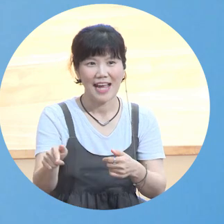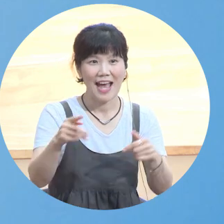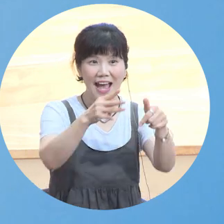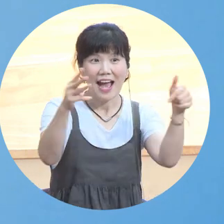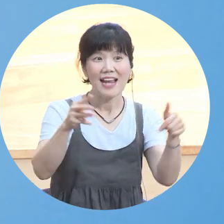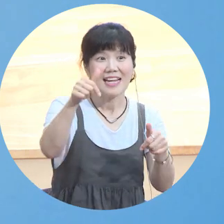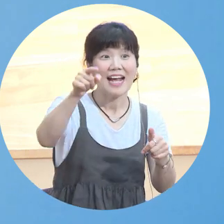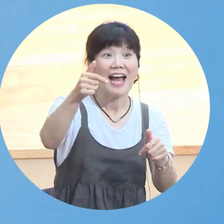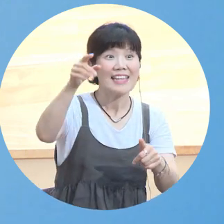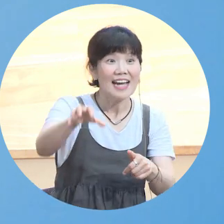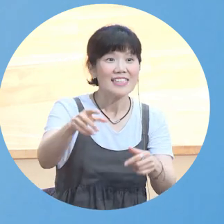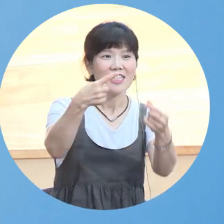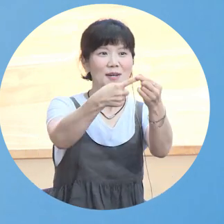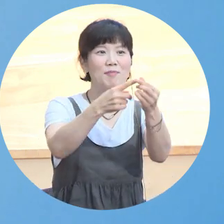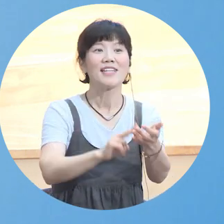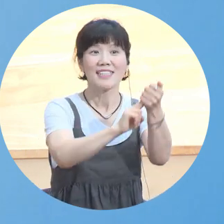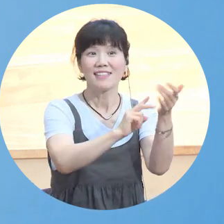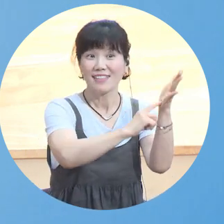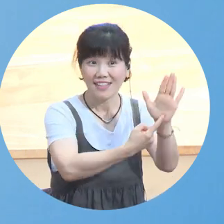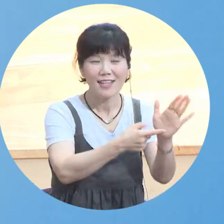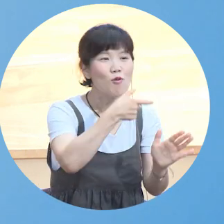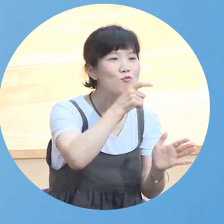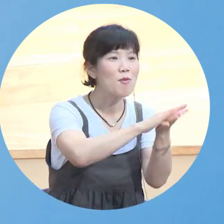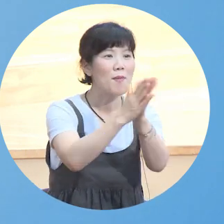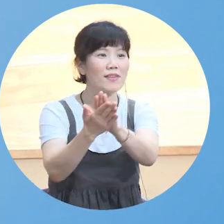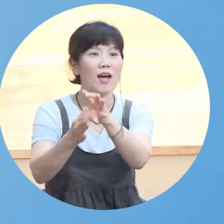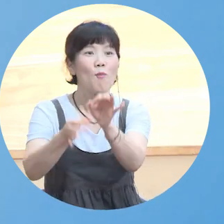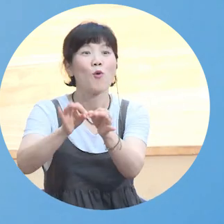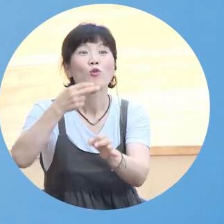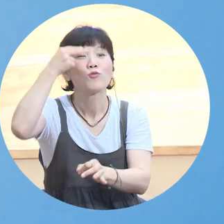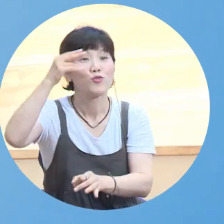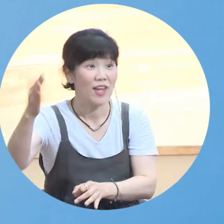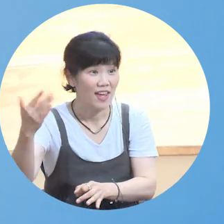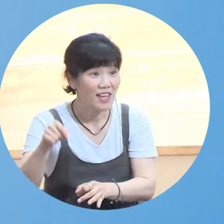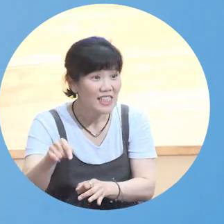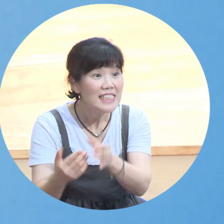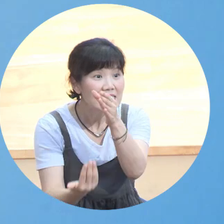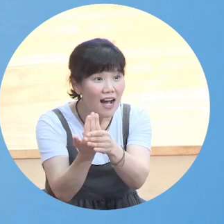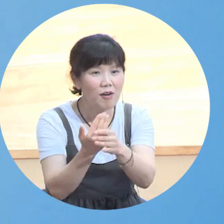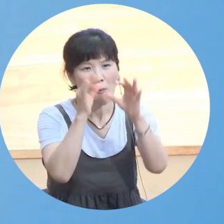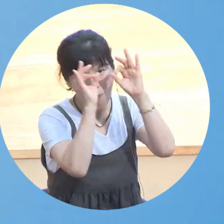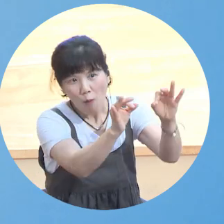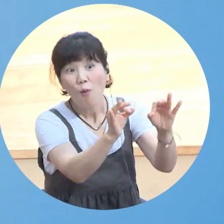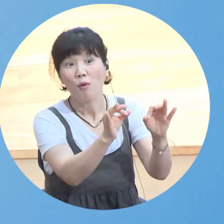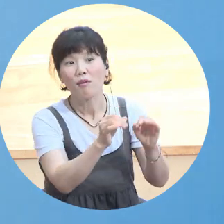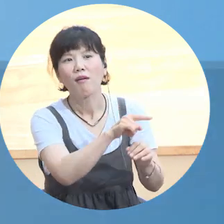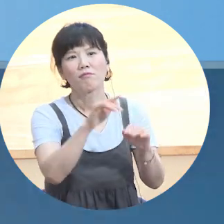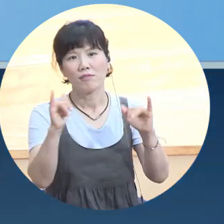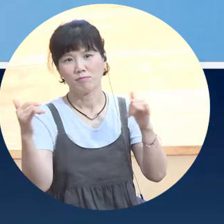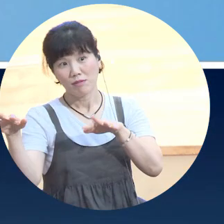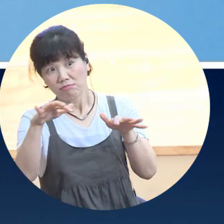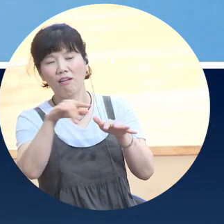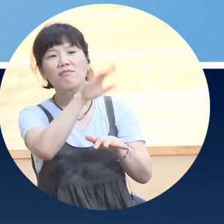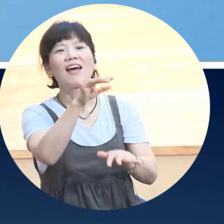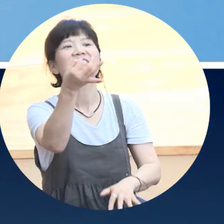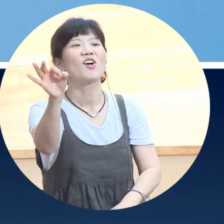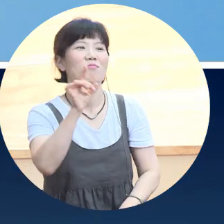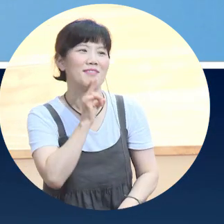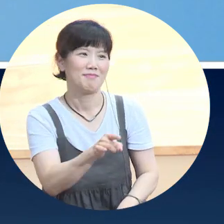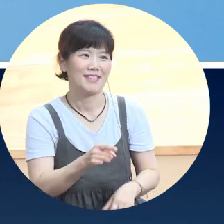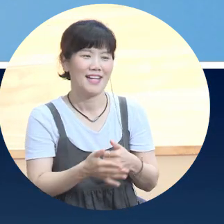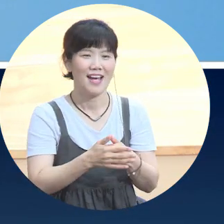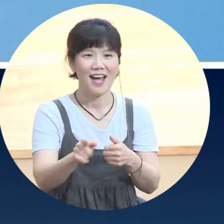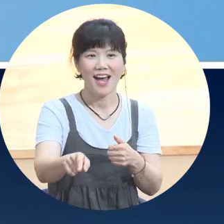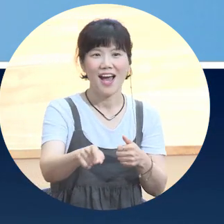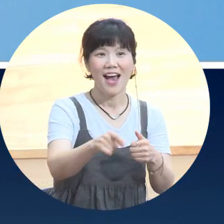일으켰다 말했는데 물이 변화의 포도 죄는 사건 이 사건도 보세 모든 사람들이 인정합니다 자 뭐라 말 하냐면 연회장이 신랑을 불러